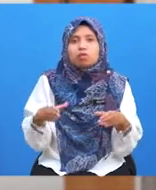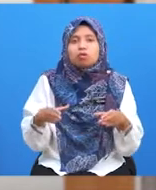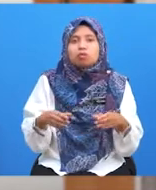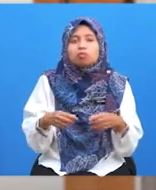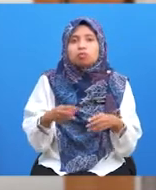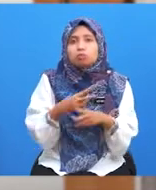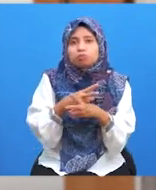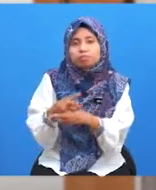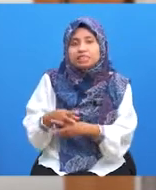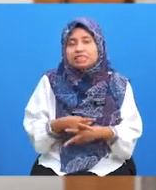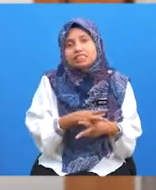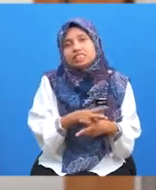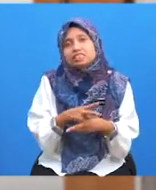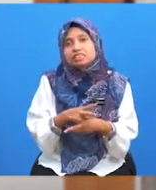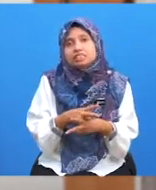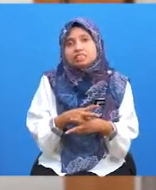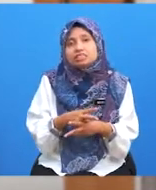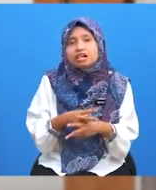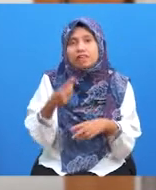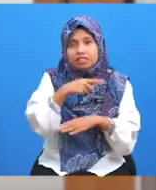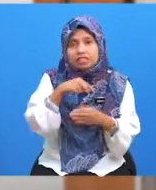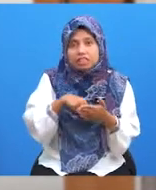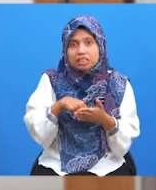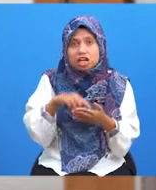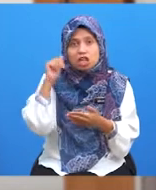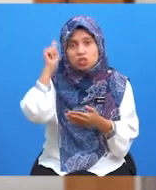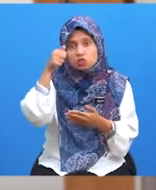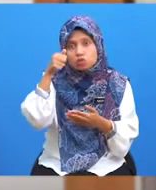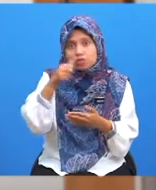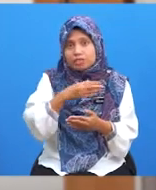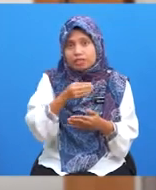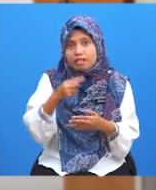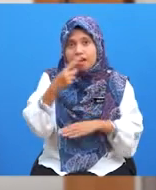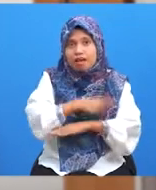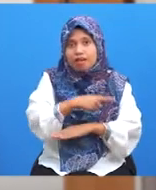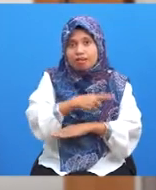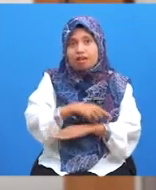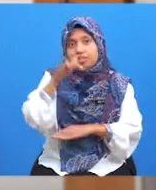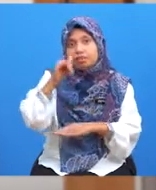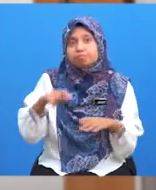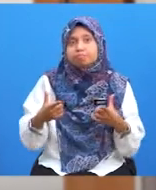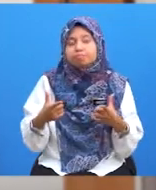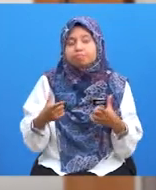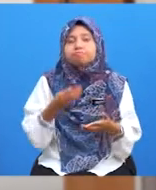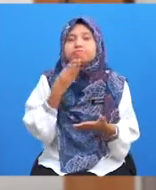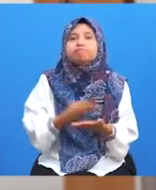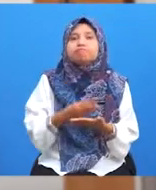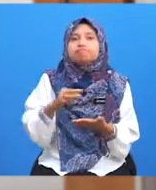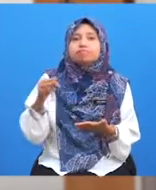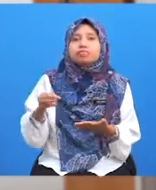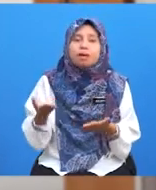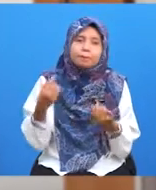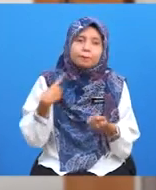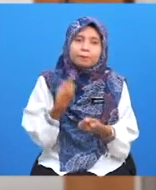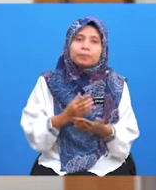untuk menjaga bumi ini Hari Ini Esok Dan hari-hari yang mendatang Baiklah murid-murid Mari